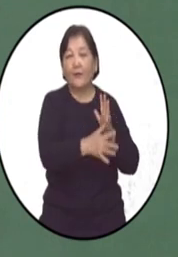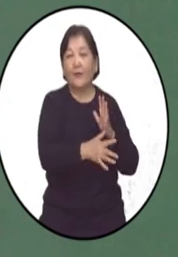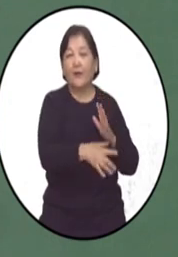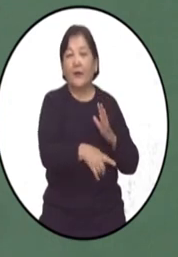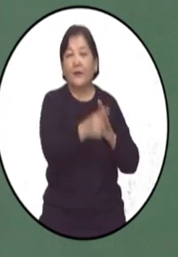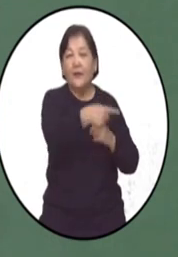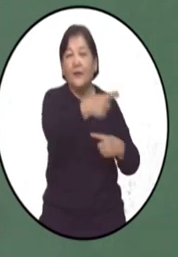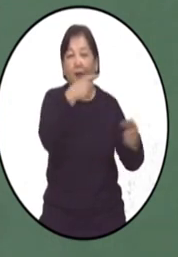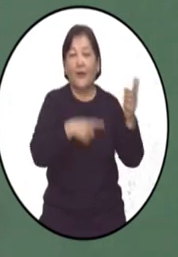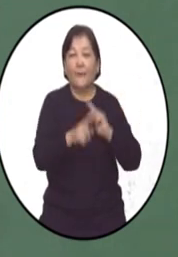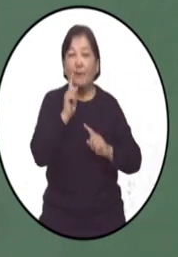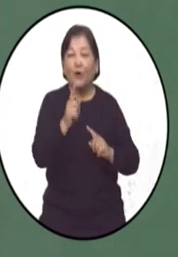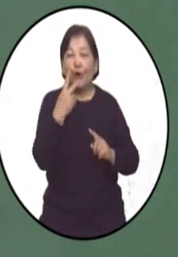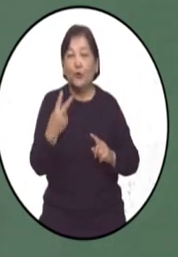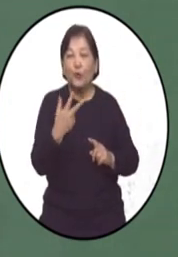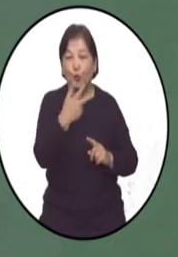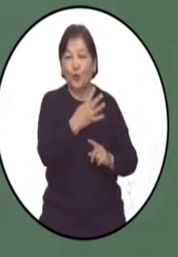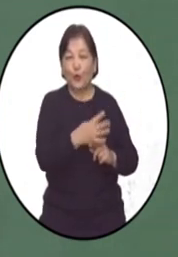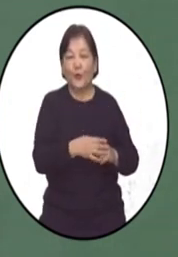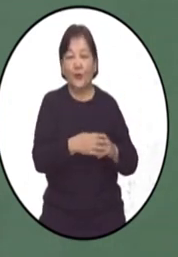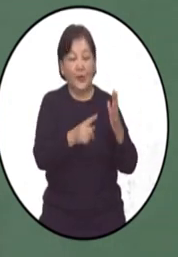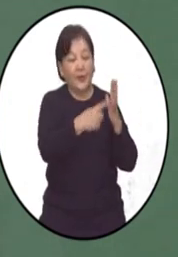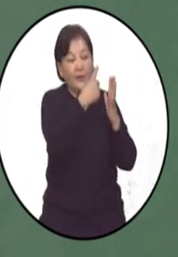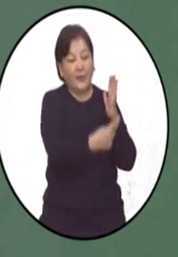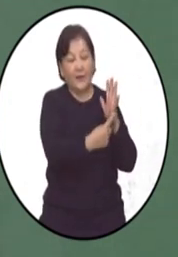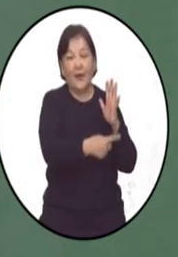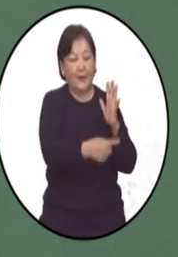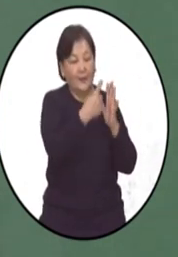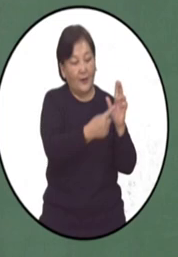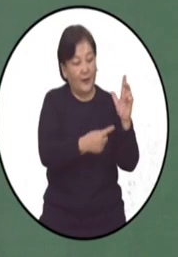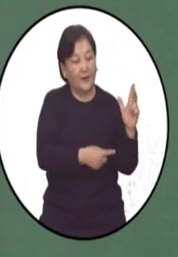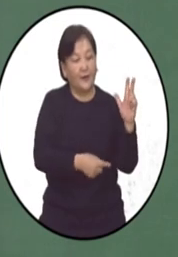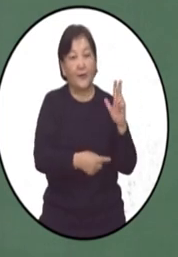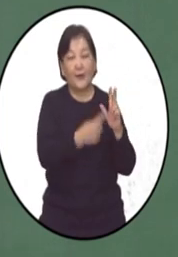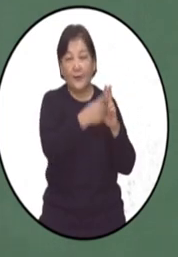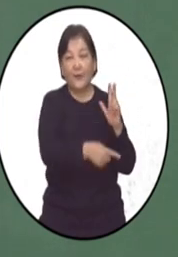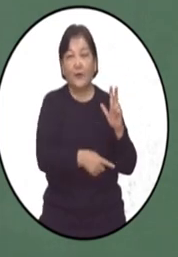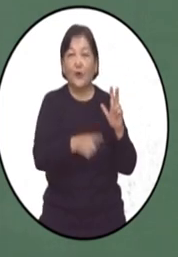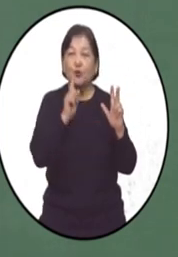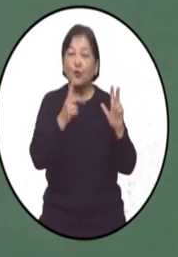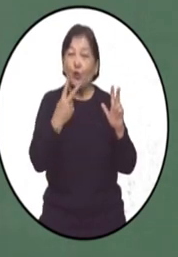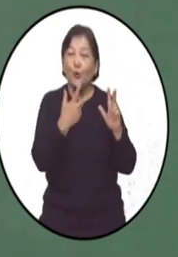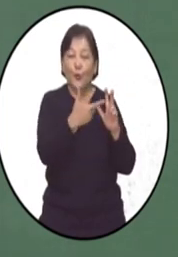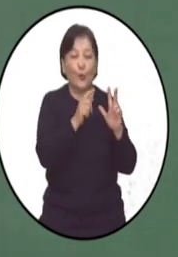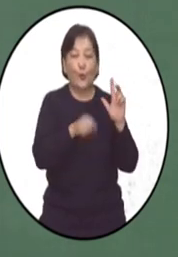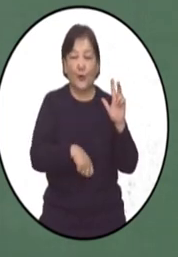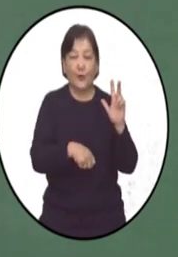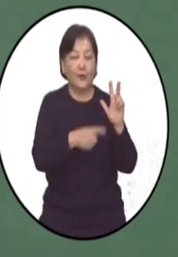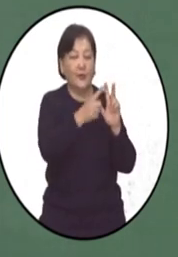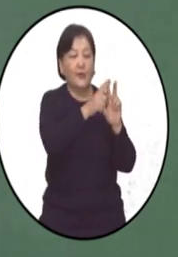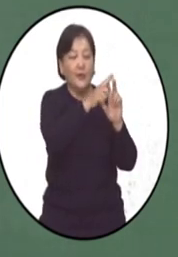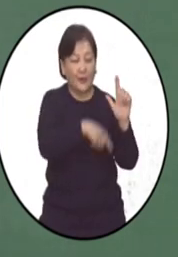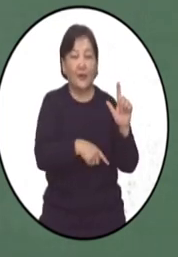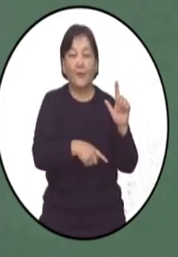1234 болно. 1234-ийн хамгийн сүүлийн цифрийг дарах юм бол 123 болно. За 123-ийн сүүлийн цифрийг